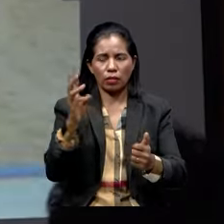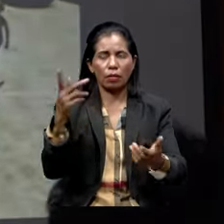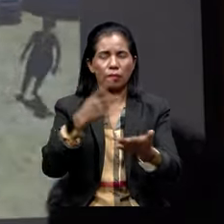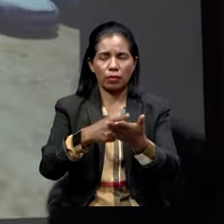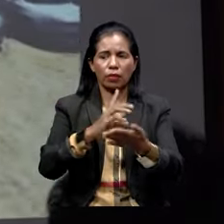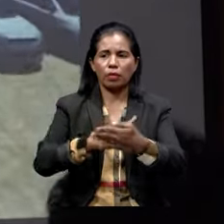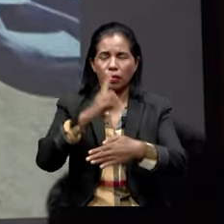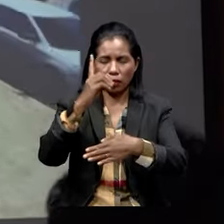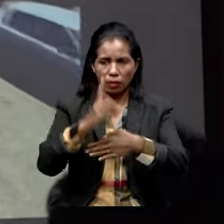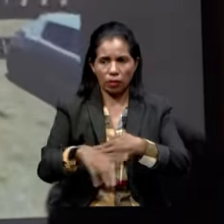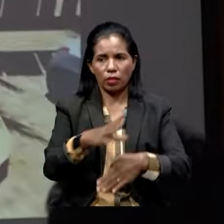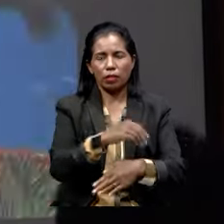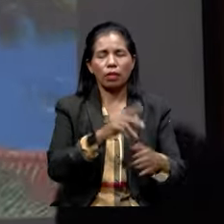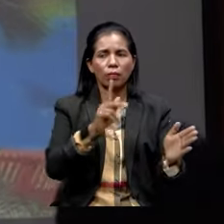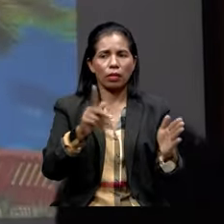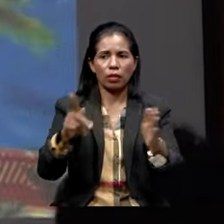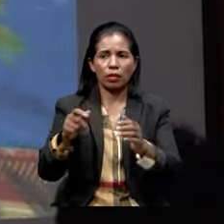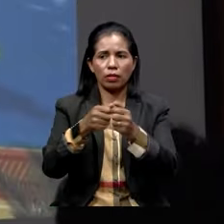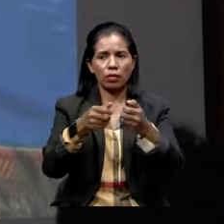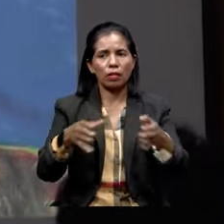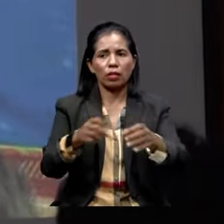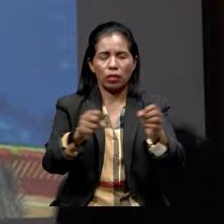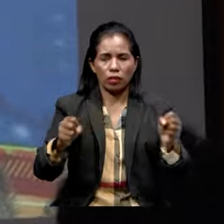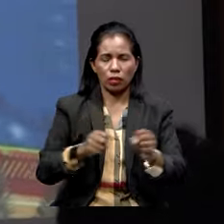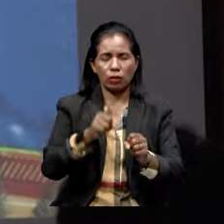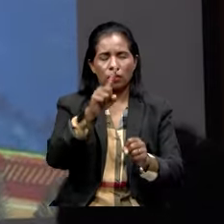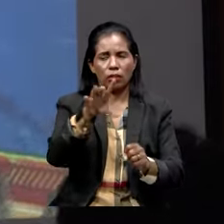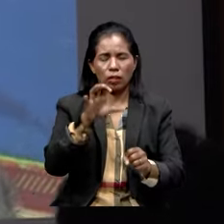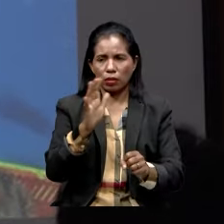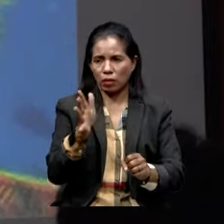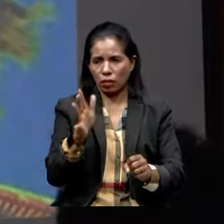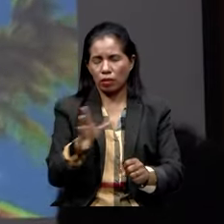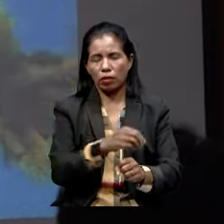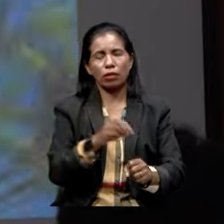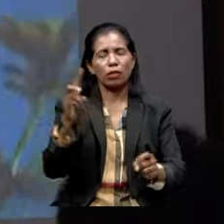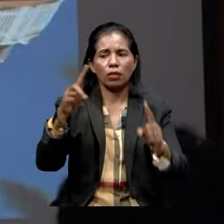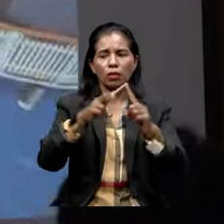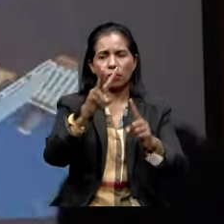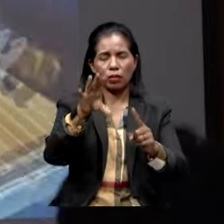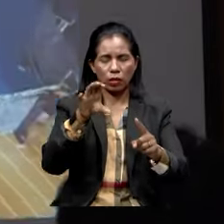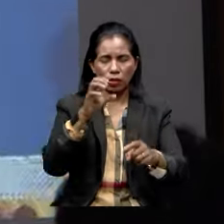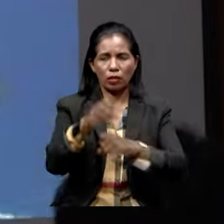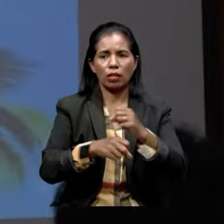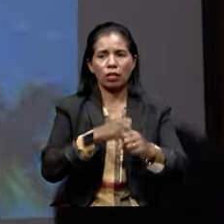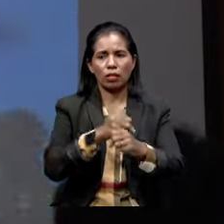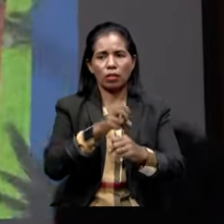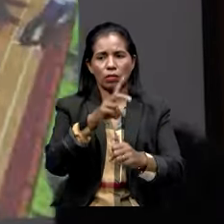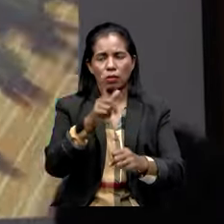de desenvolvimento rural no plano atu habelar ba suku atu sirelima nulu, to atu serua, e hatinang rinroron resin lima,